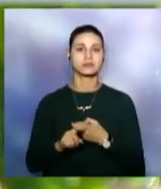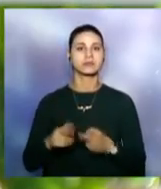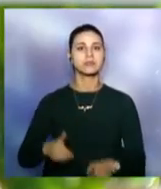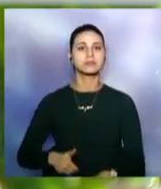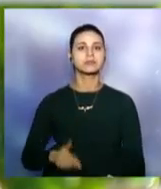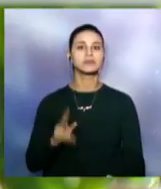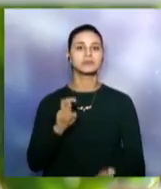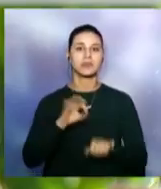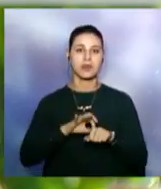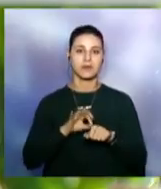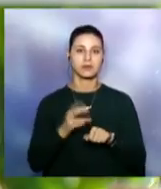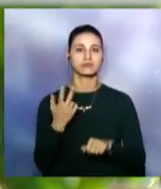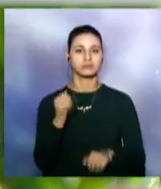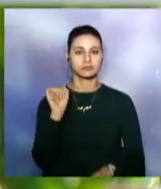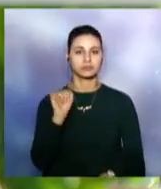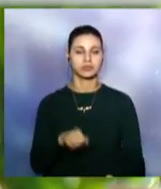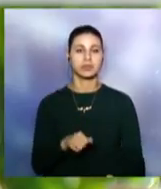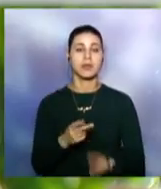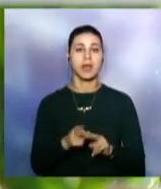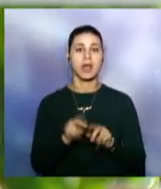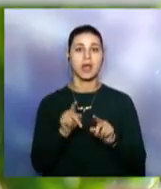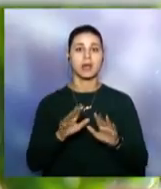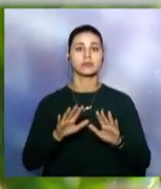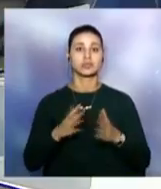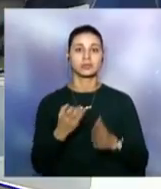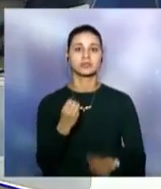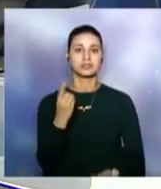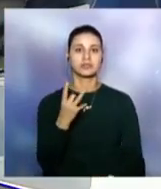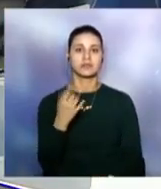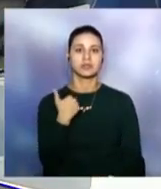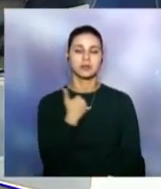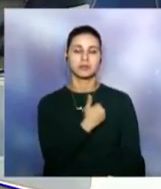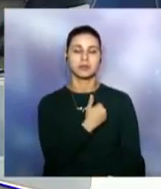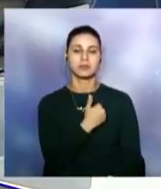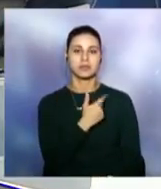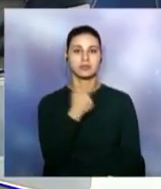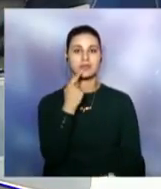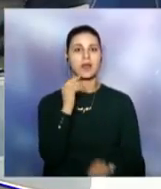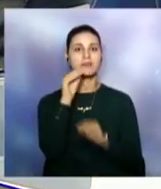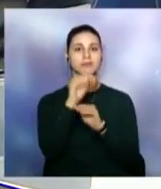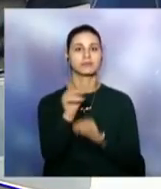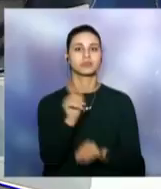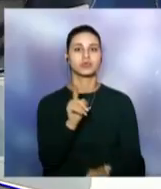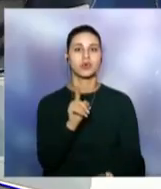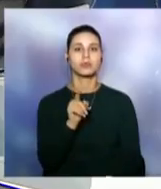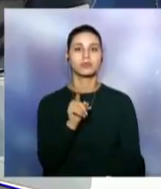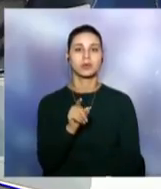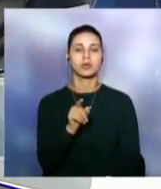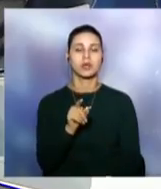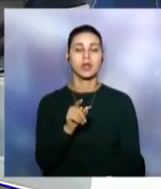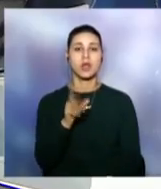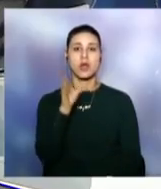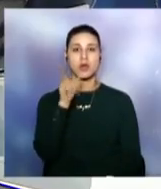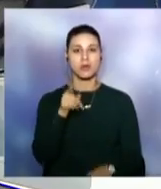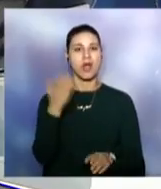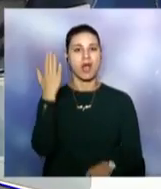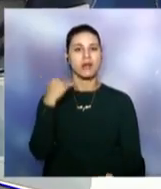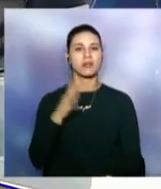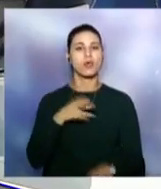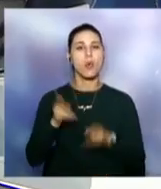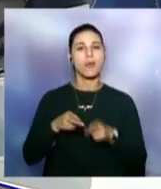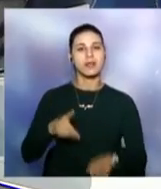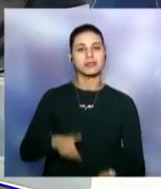აპენდიციტის დიაგნოზი. რაც შეეხება ამ შემთხვევას, მე კიდევ ერთხელ აქვე ვიტყვი, რომ რა უპირატესობა აქვს, ეს ჩატარებულია რა თქმა უნდა ალბათ